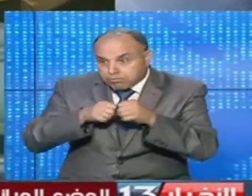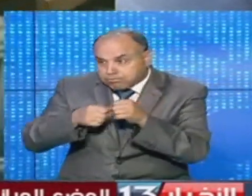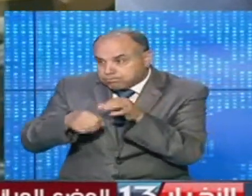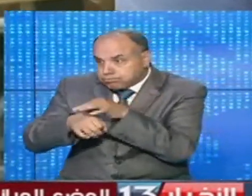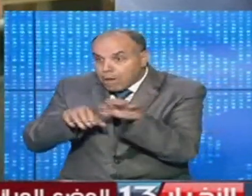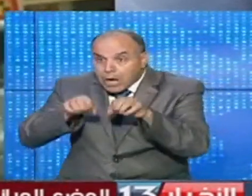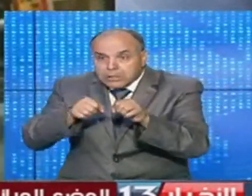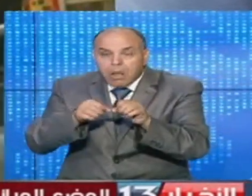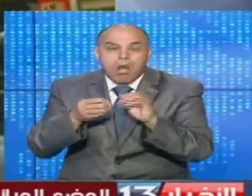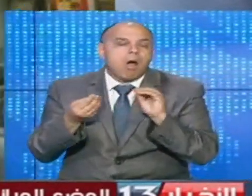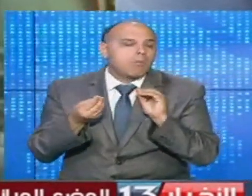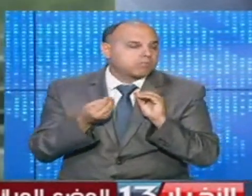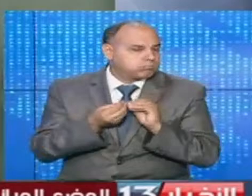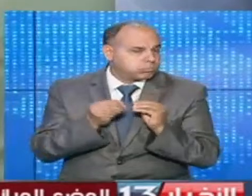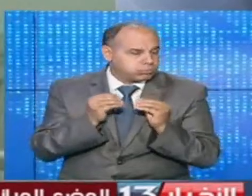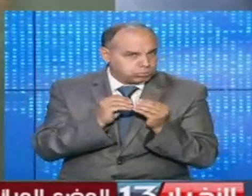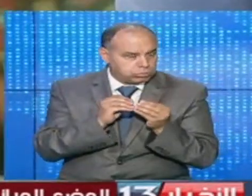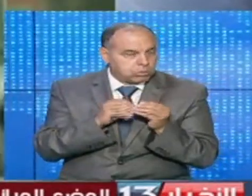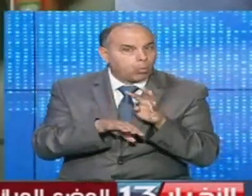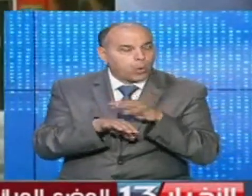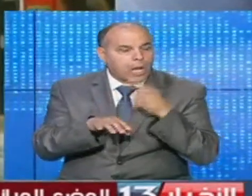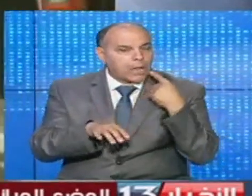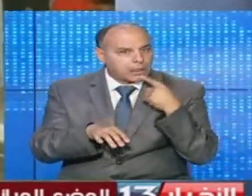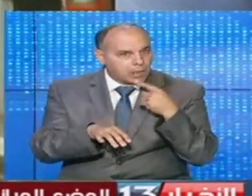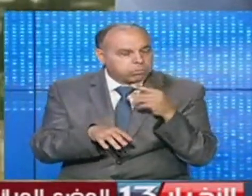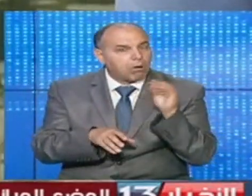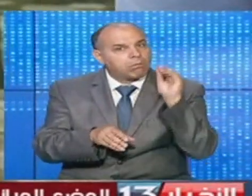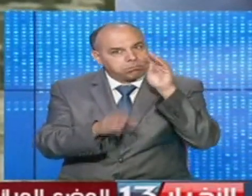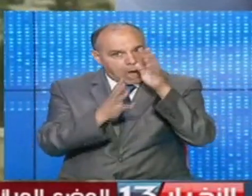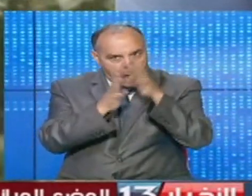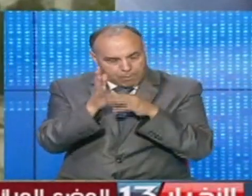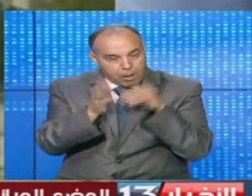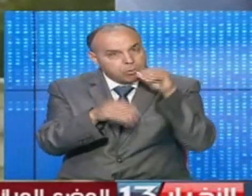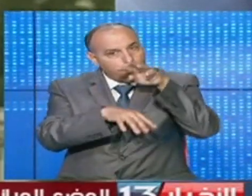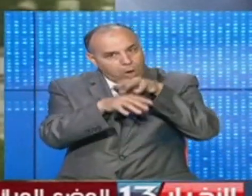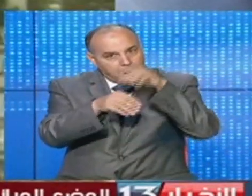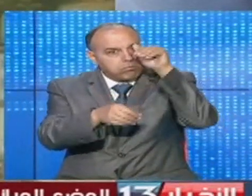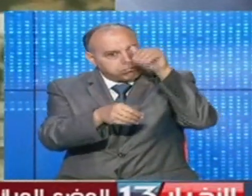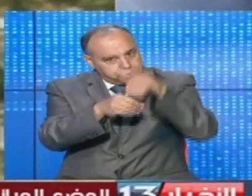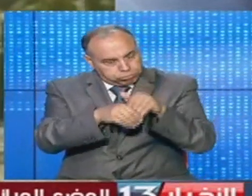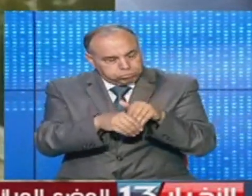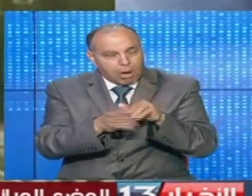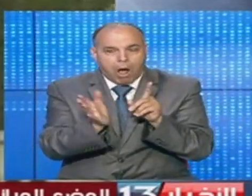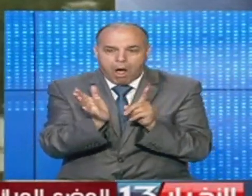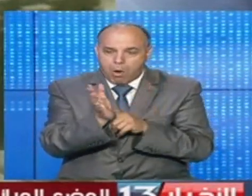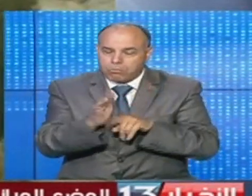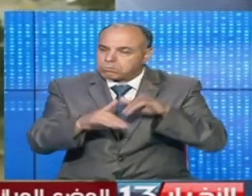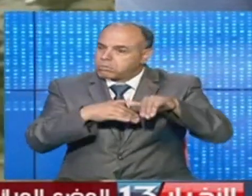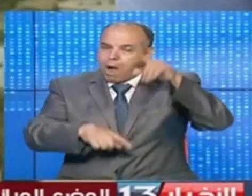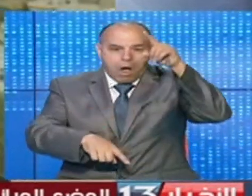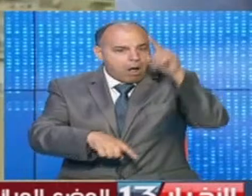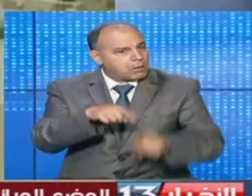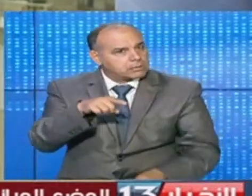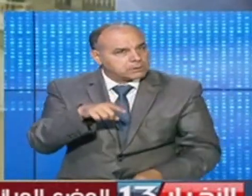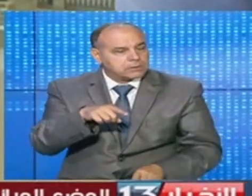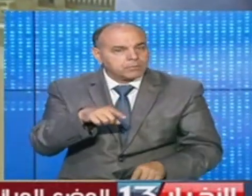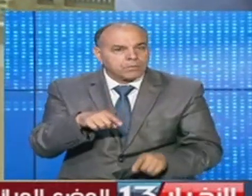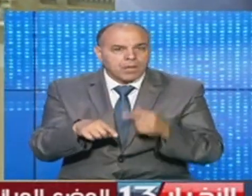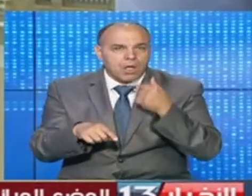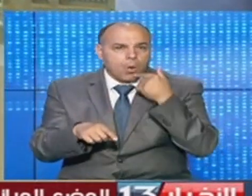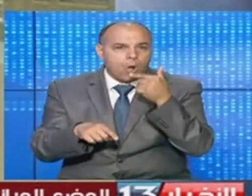العدوى فان ادراج ولايه نابل ضمن قائمه الولايات التي يطبق فيها الحجر الصحي المشدد